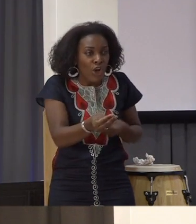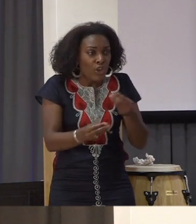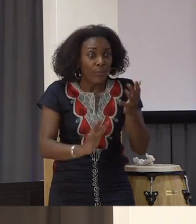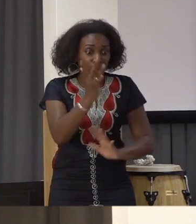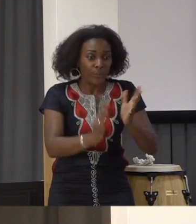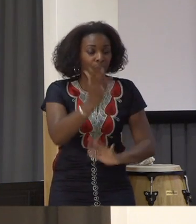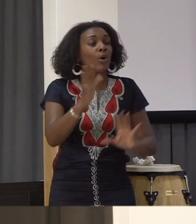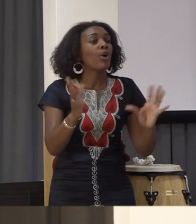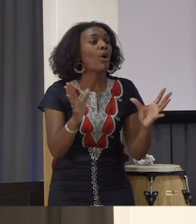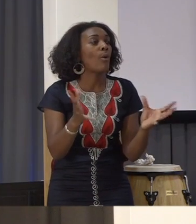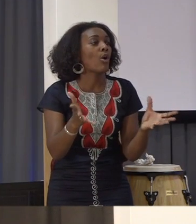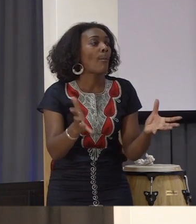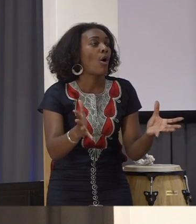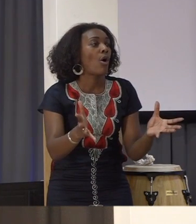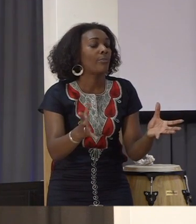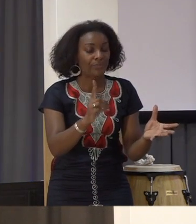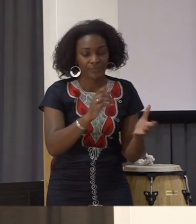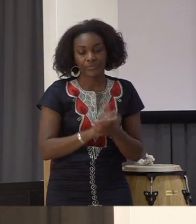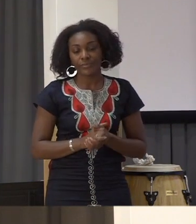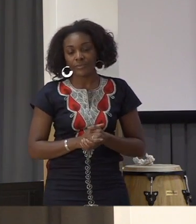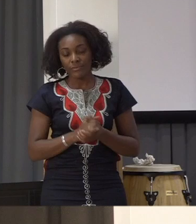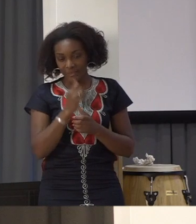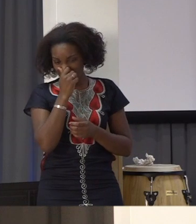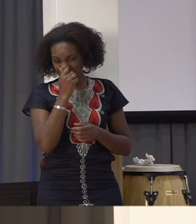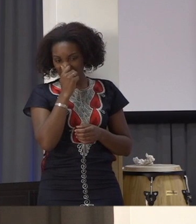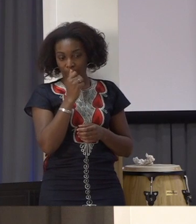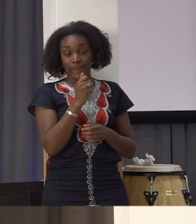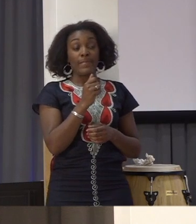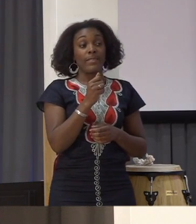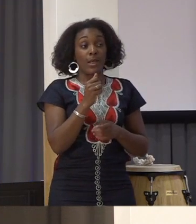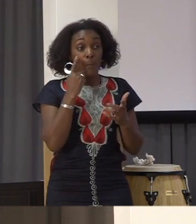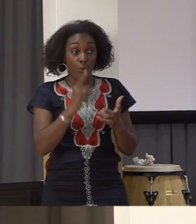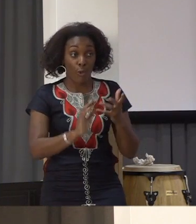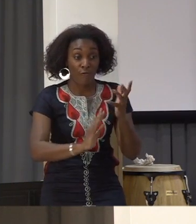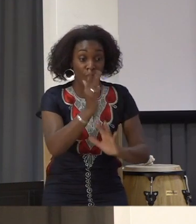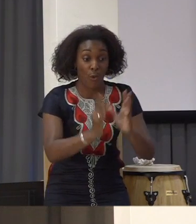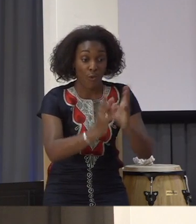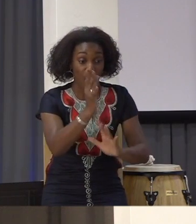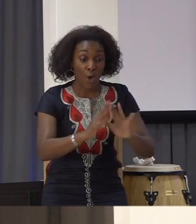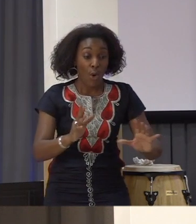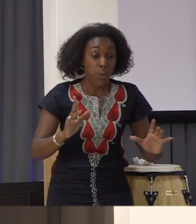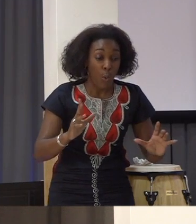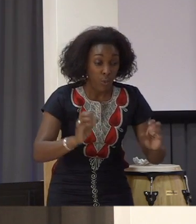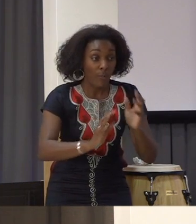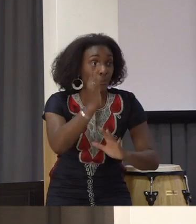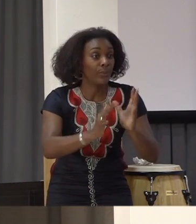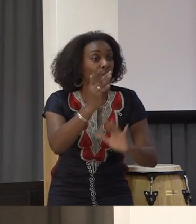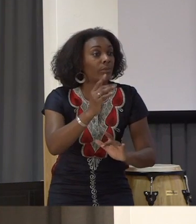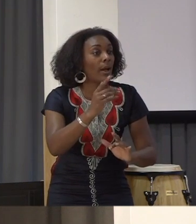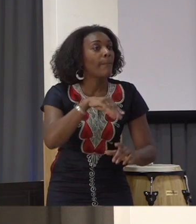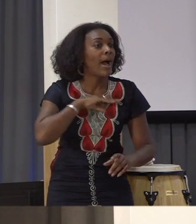prends la parole de Dieu telle qu'elle est, on ne veut pas la voir autrement, tu alimentes ce feu par les bienfaits que Dieu t'a donnés.